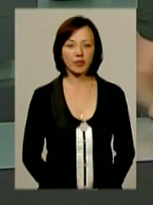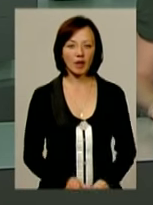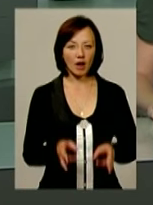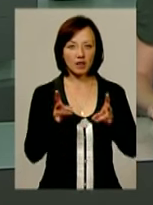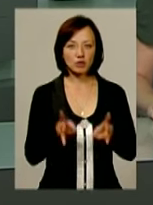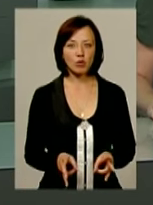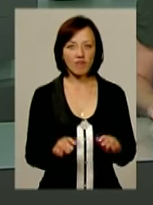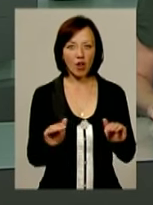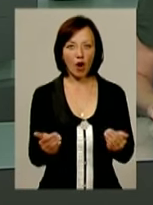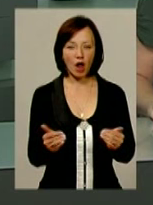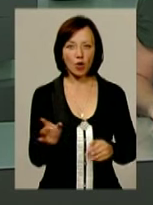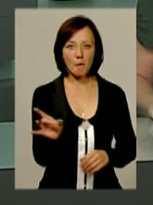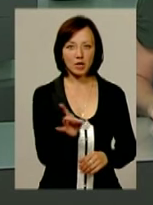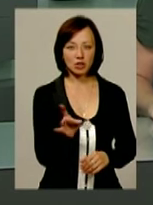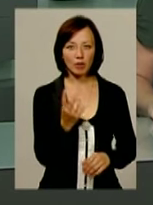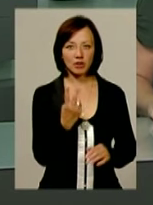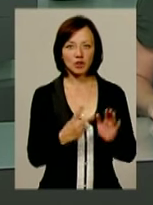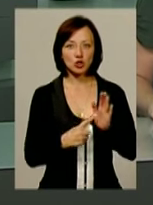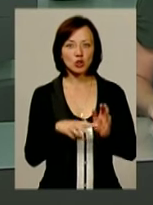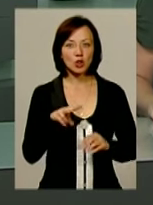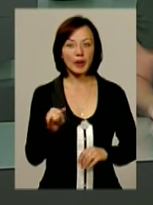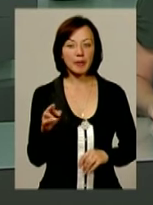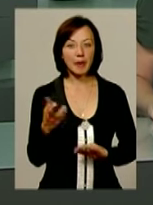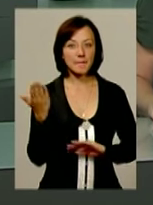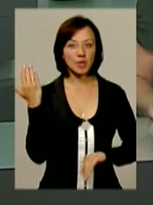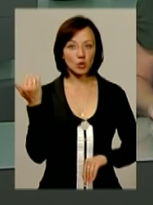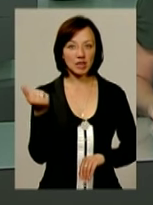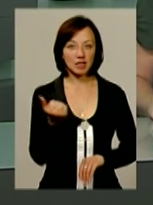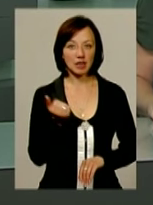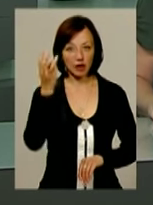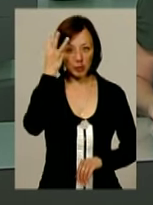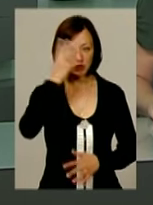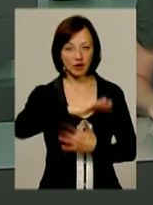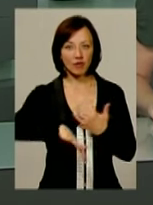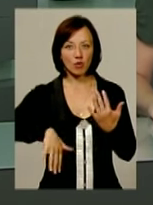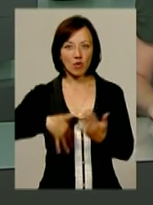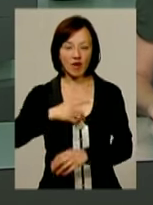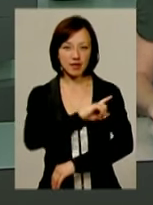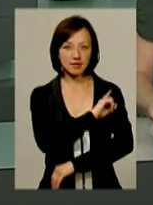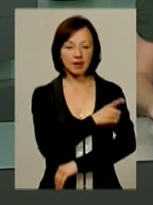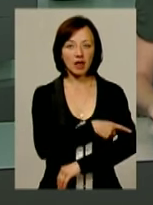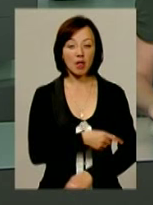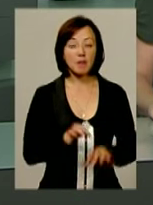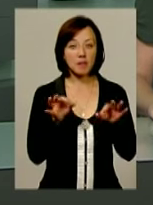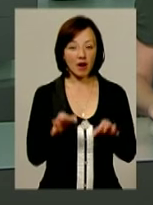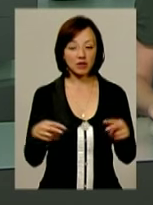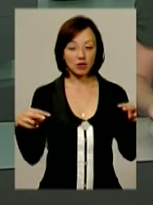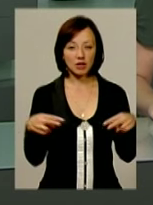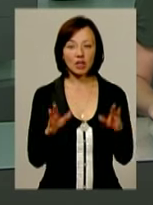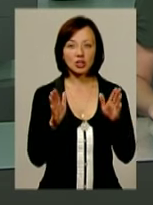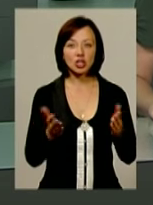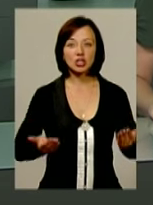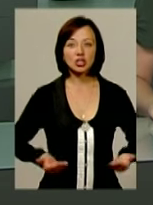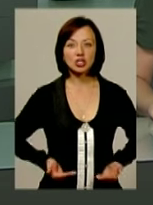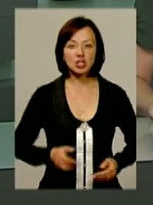Катастрофа локального масштабу. 26 липня, минулу неділю, на Хмельниччині вирувала стихія. Щоправда, її очевидцями стали лише